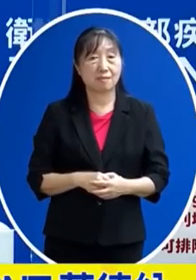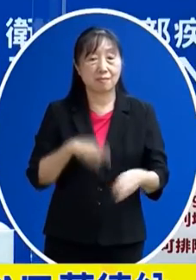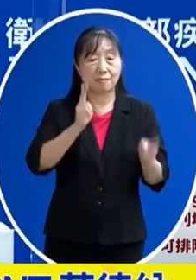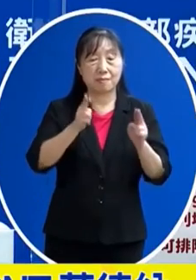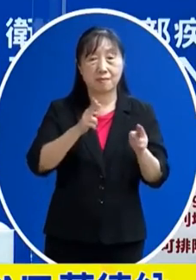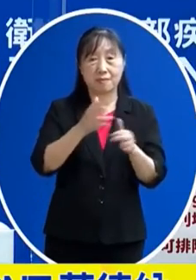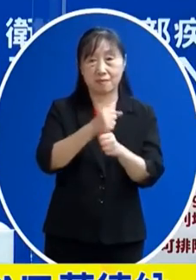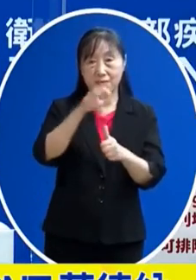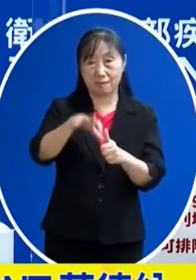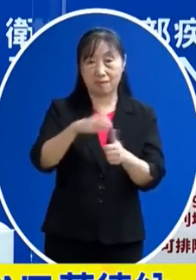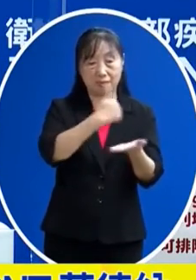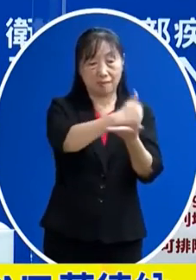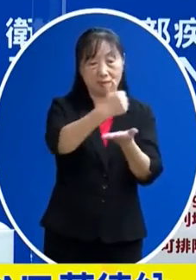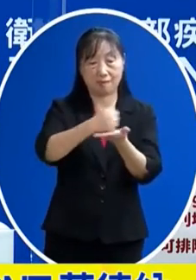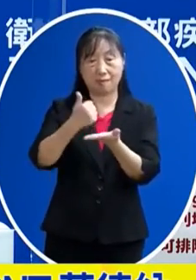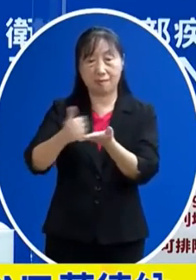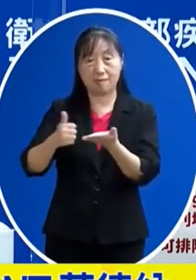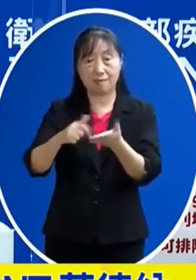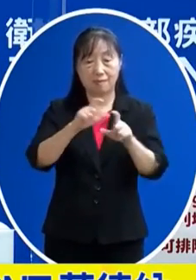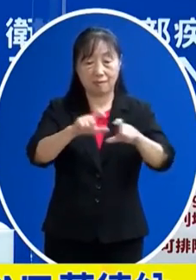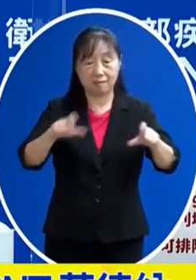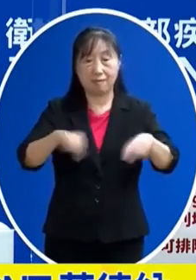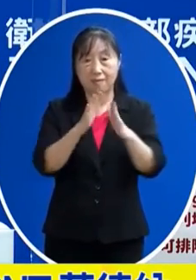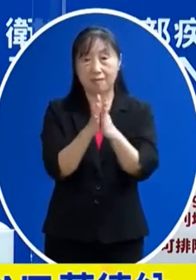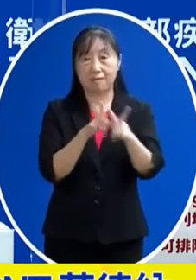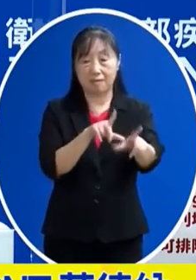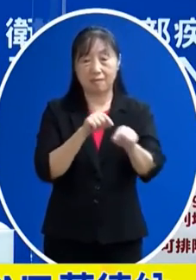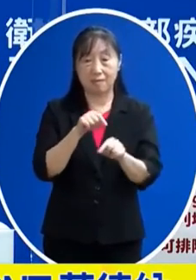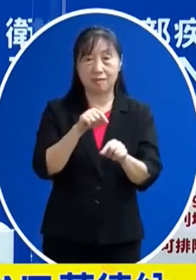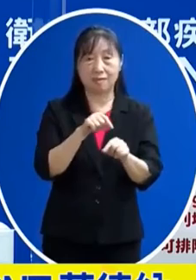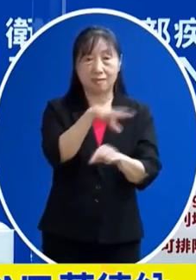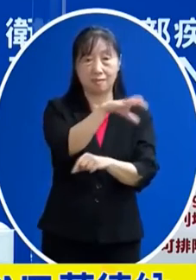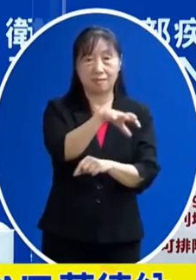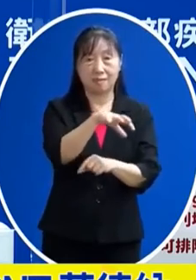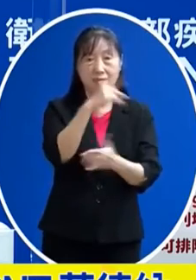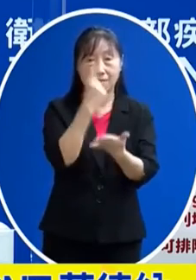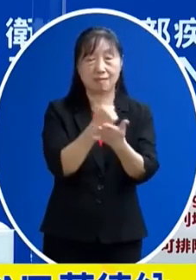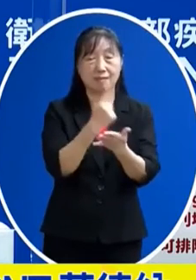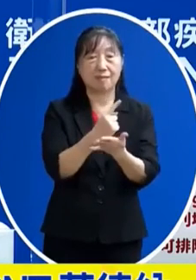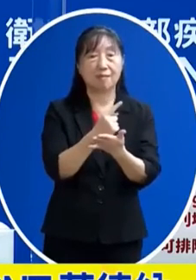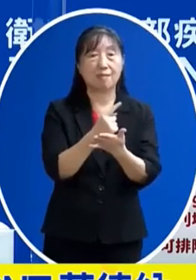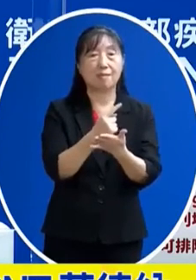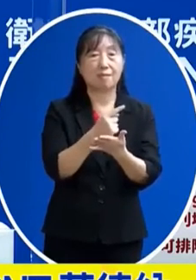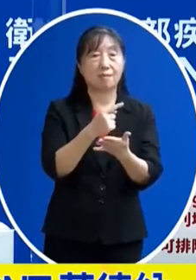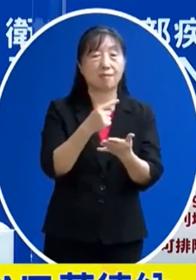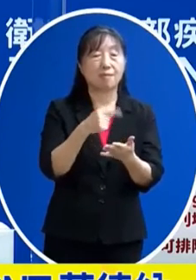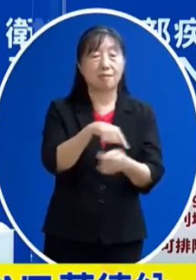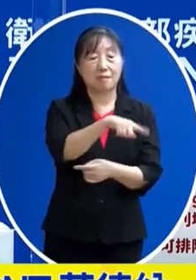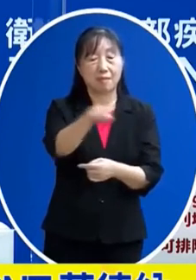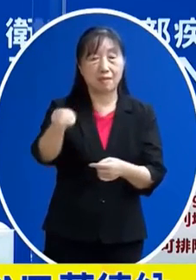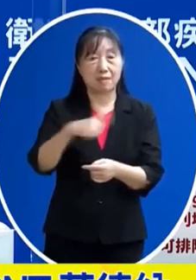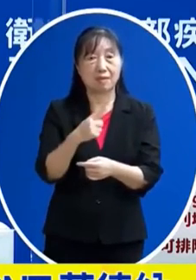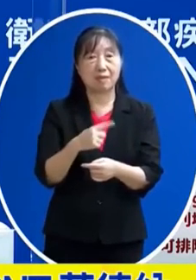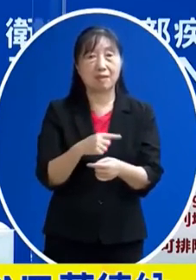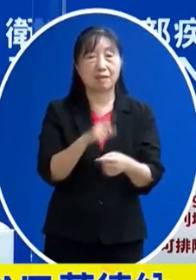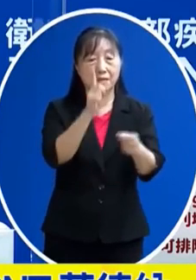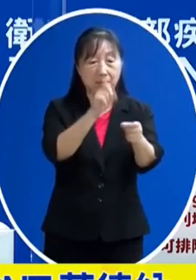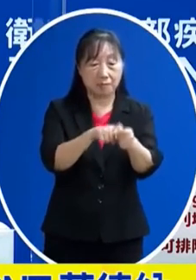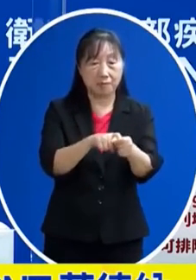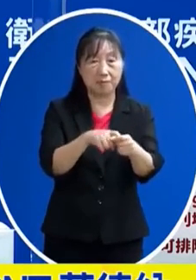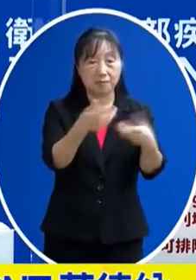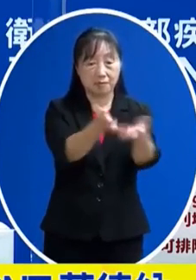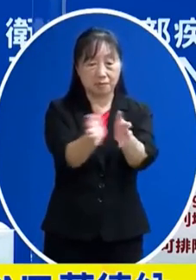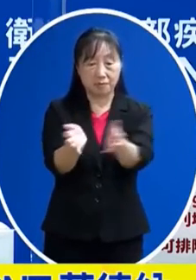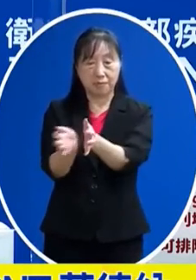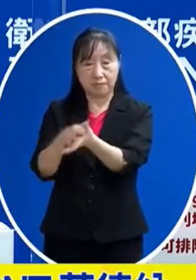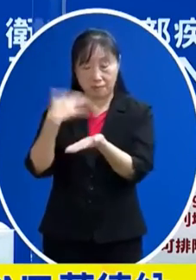指挥中心在配发到各县市的疫苗都是依照这个每一期每一次按照目标族